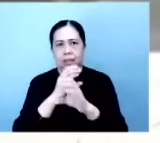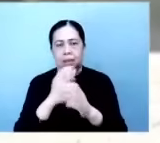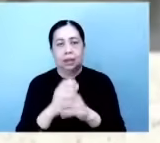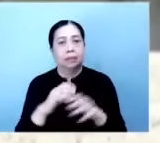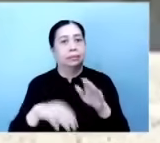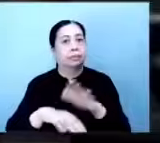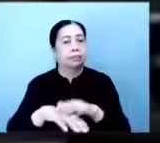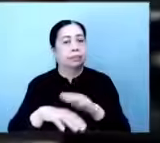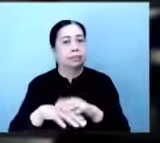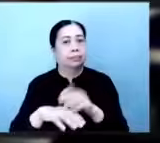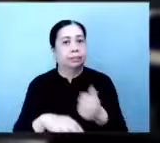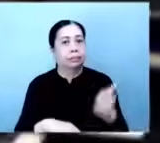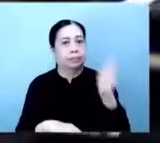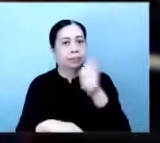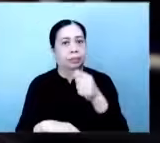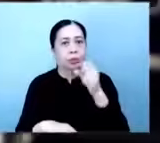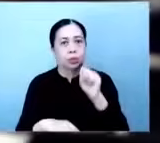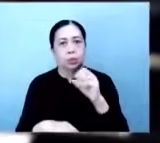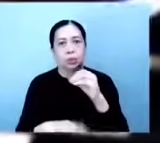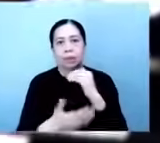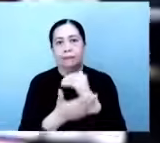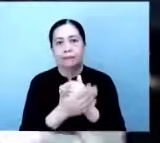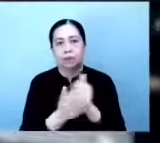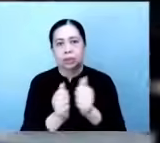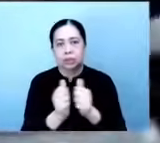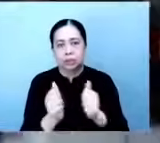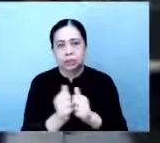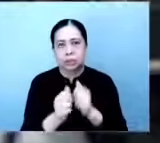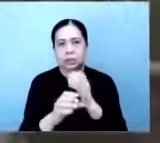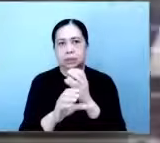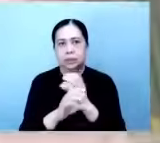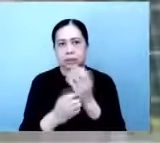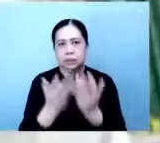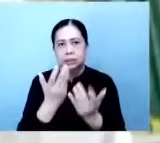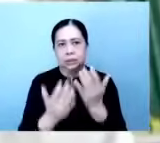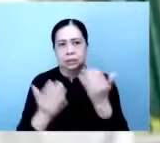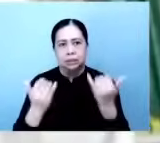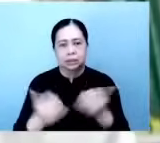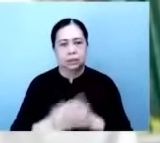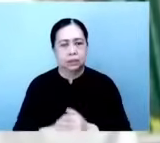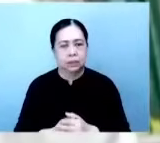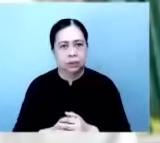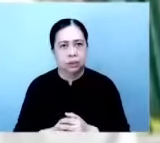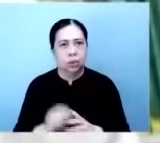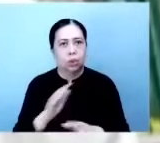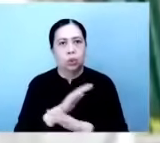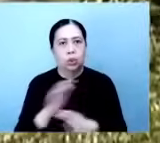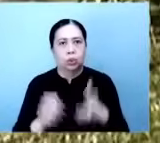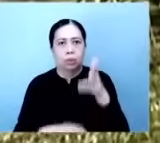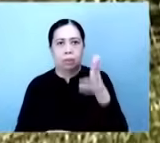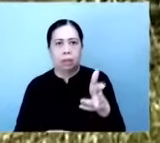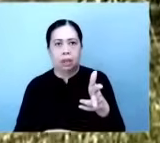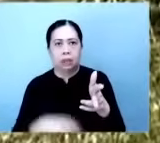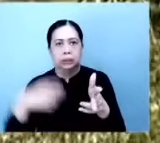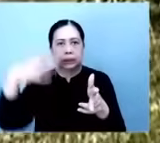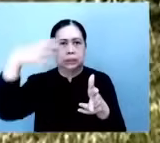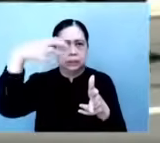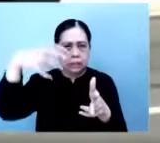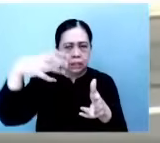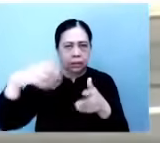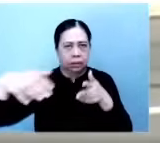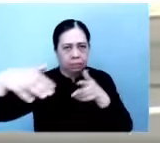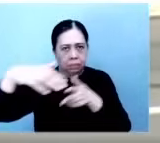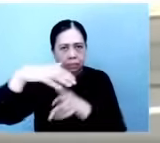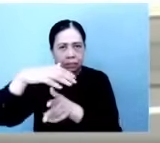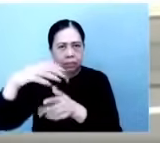mga eksperto para iwas sunog sa mga sasakyan ngayong tag-init. Do not park in the sun. Park in the shade.